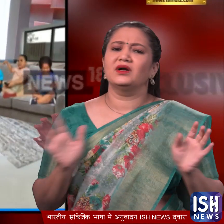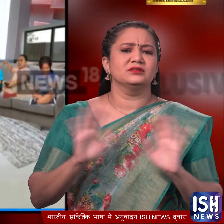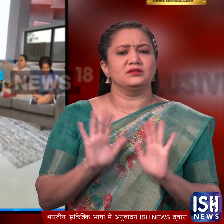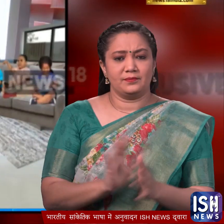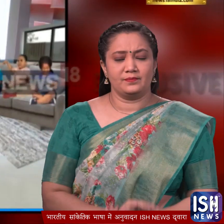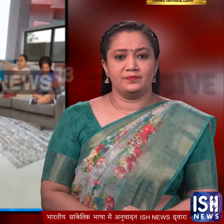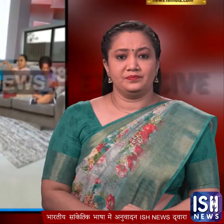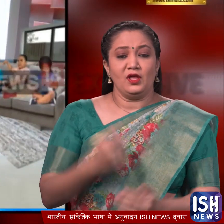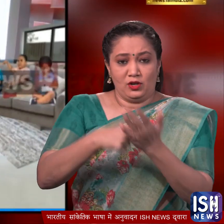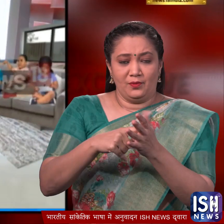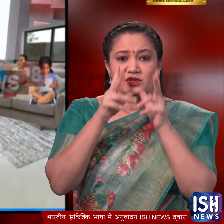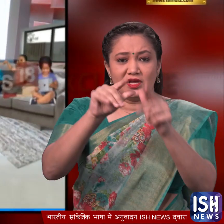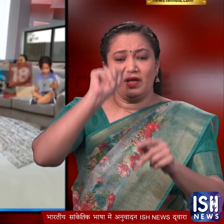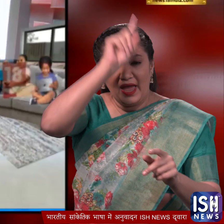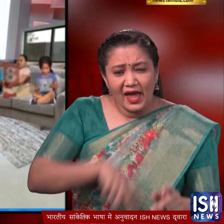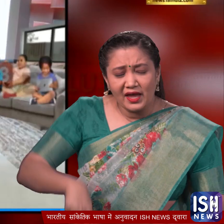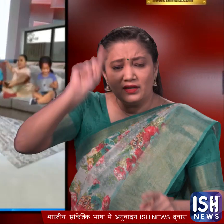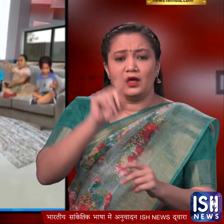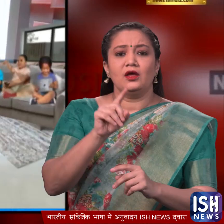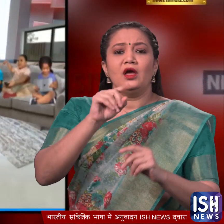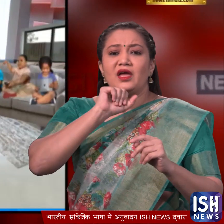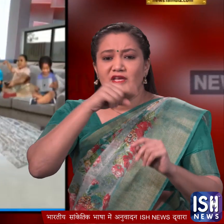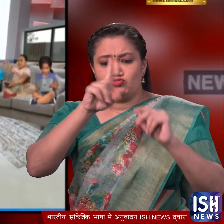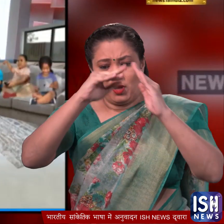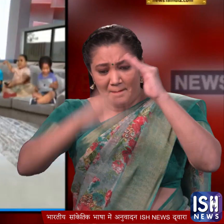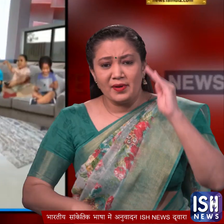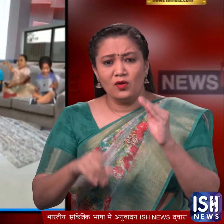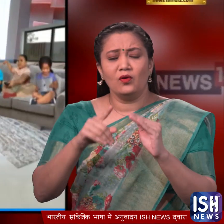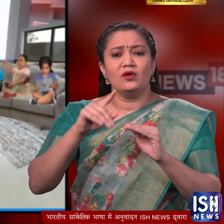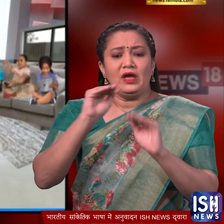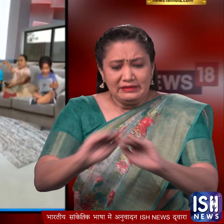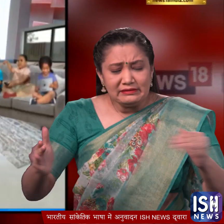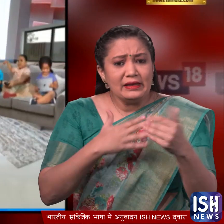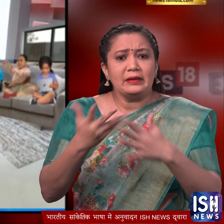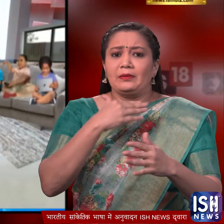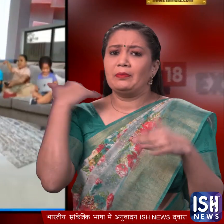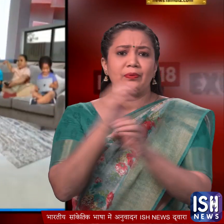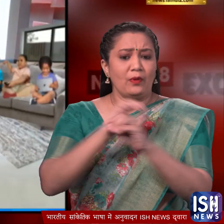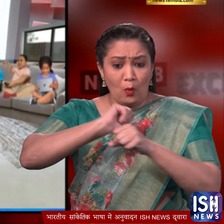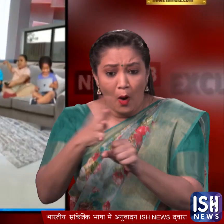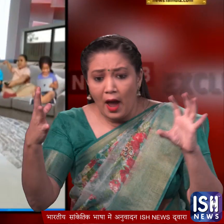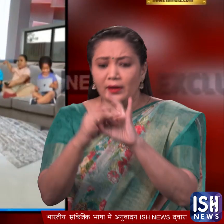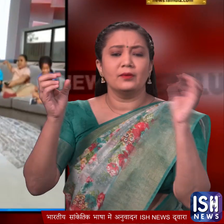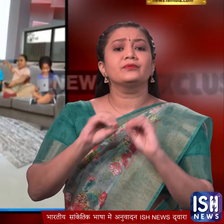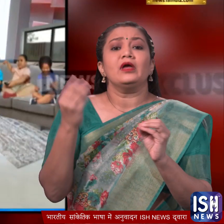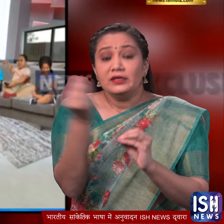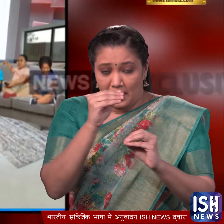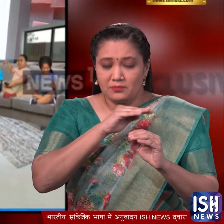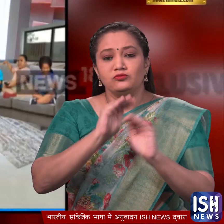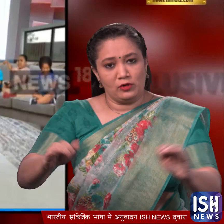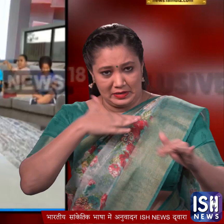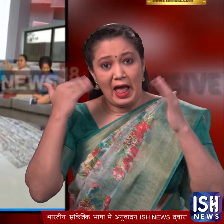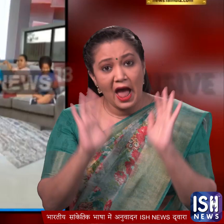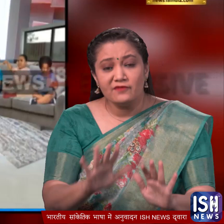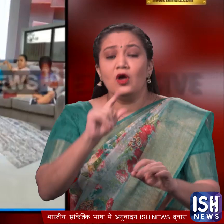है। इस रिपोर्ट में बताया गया कि देश में कोरोना की वजह से 12 साल से कम उम्र के किसी भी बच्चे की जान नहीं गई। हालांकि कुछ ऐसे बच्चों